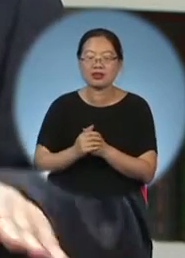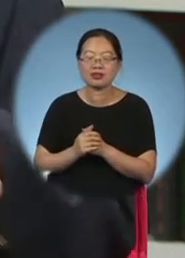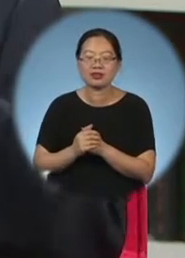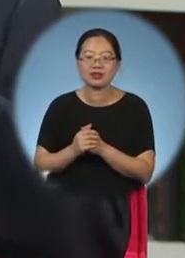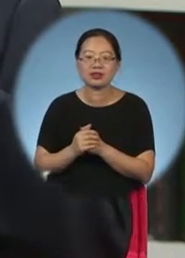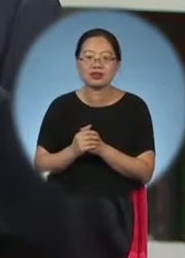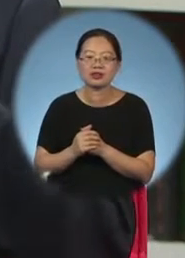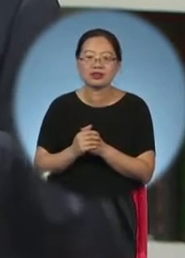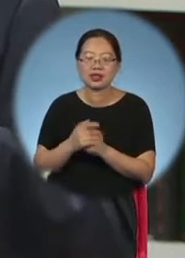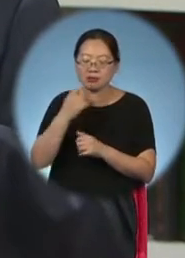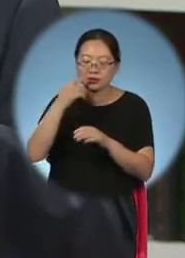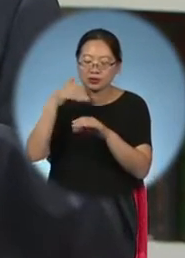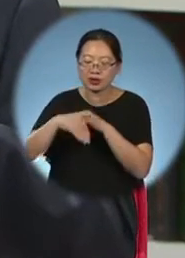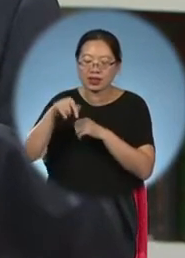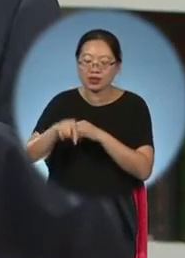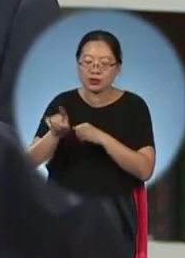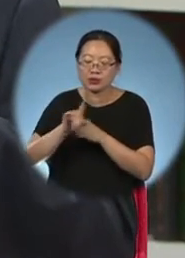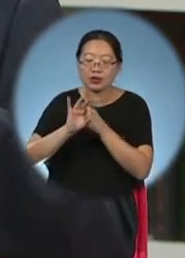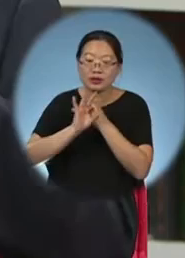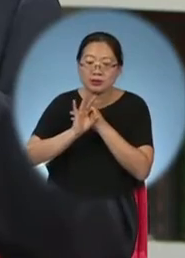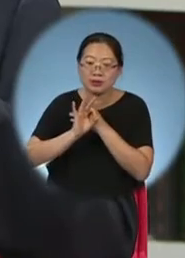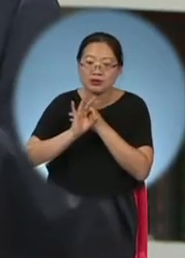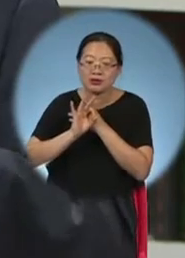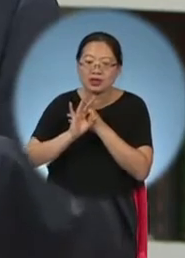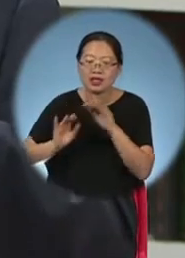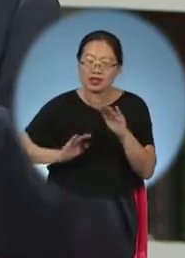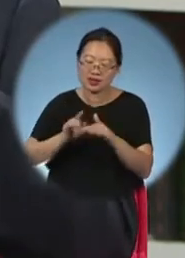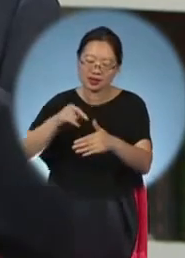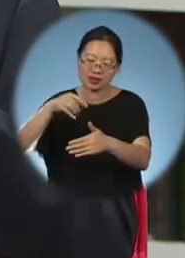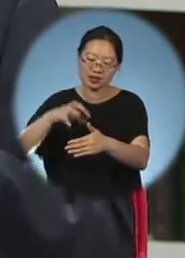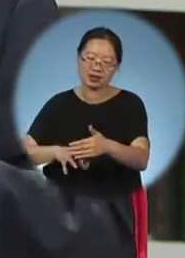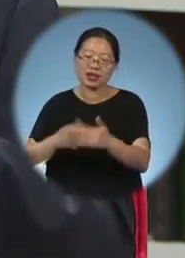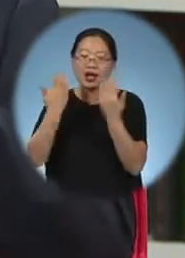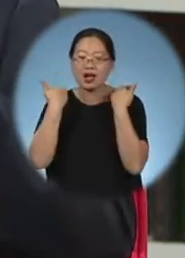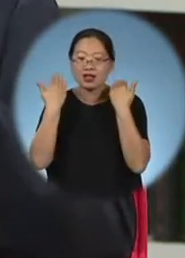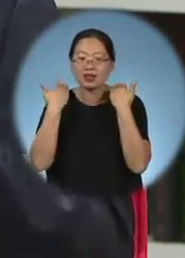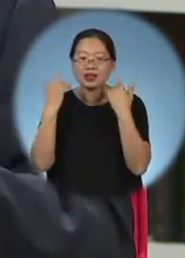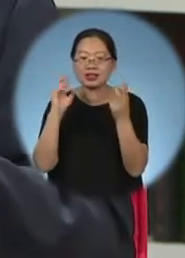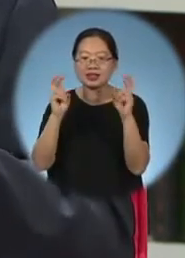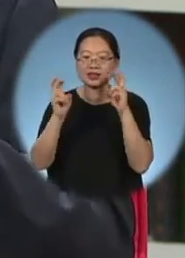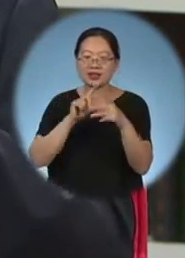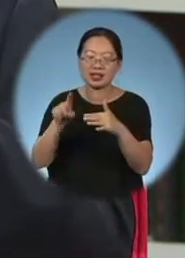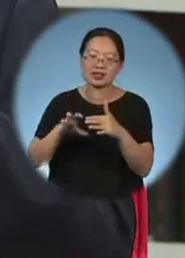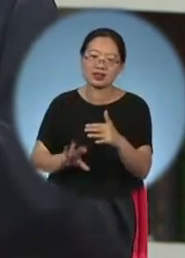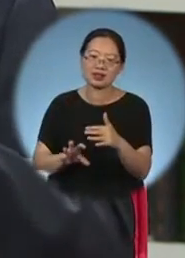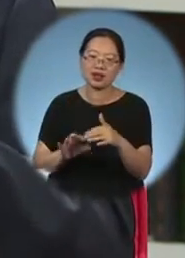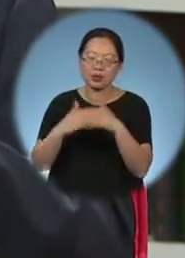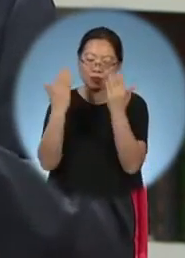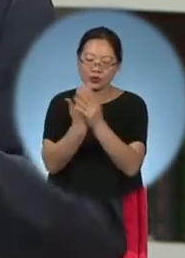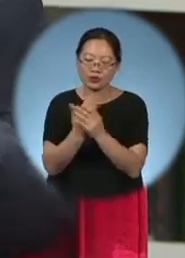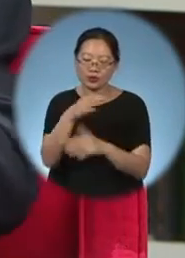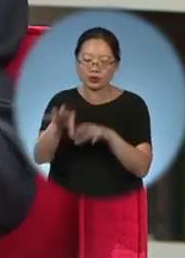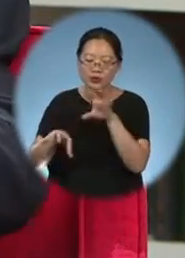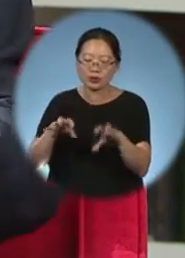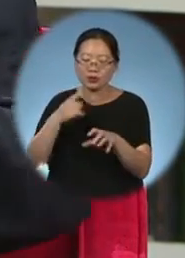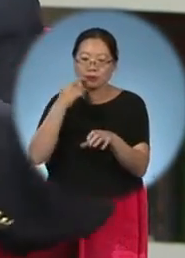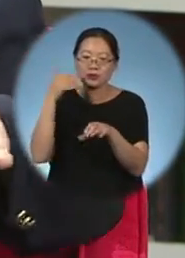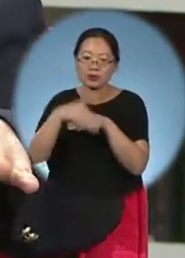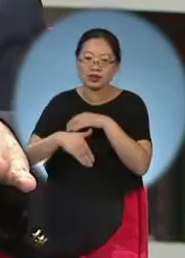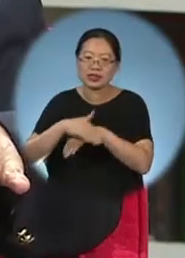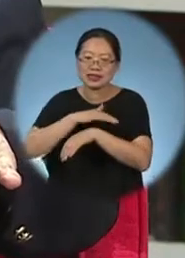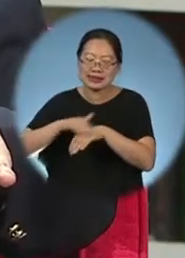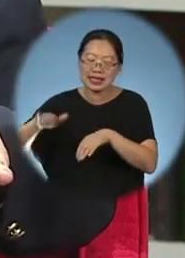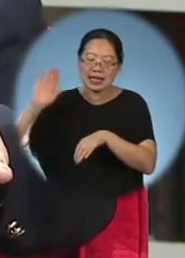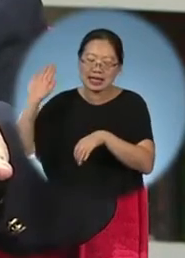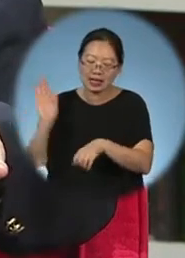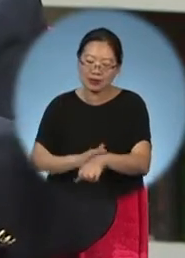이 민주주의라는 게 뭐냐? 가정에서, 학교에서, 직장에서 모든 곳에서 민주주의 지금 제대로